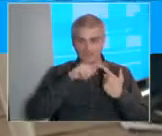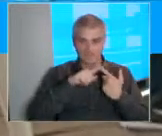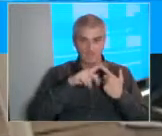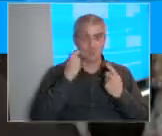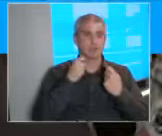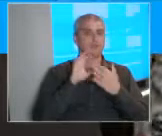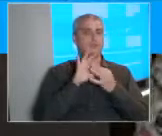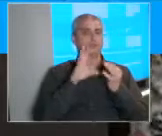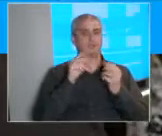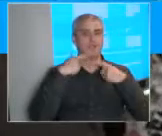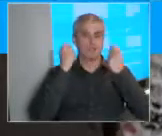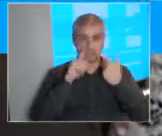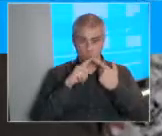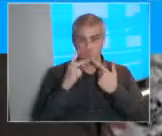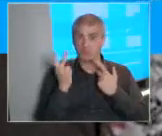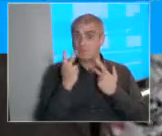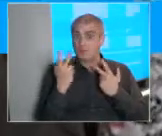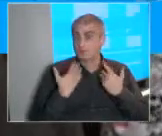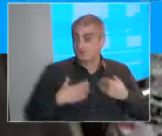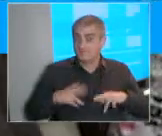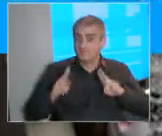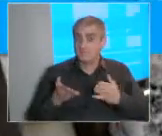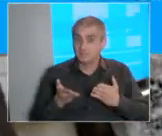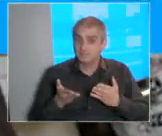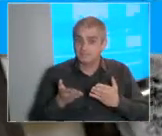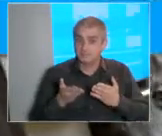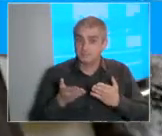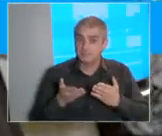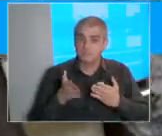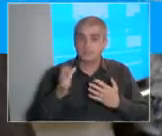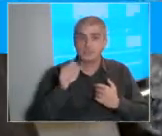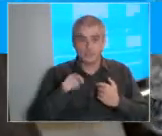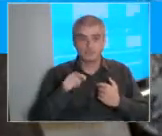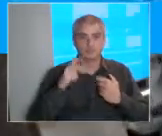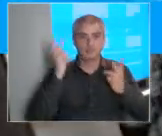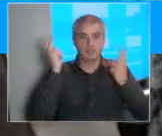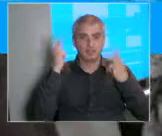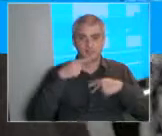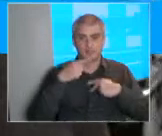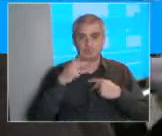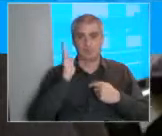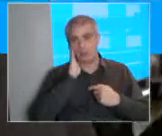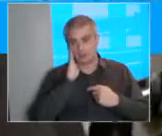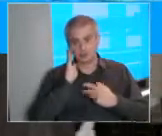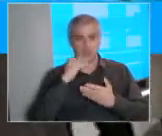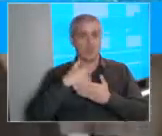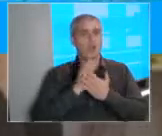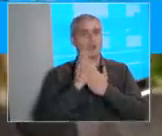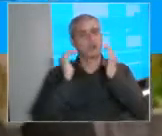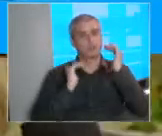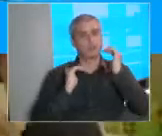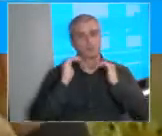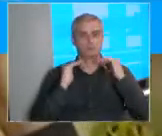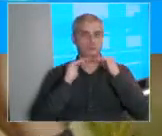להיות בקשר עם הגורמים החינוכיים, וכמובן פיזית, לקחת אותו להסדרי שהות והסדרי לינה בחלוקה פחות או